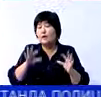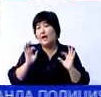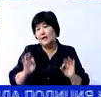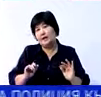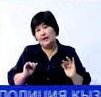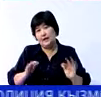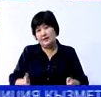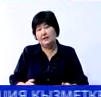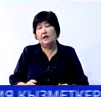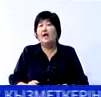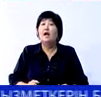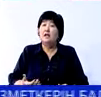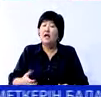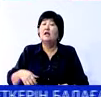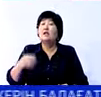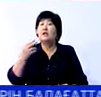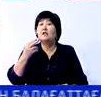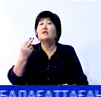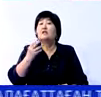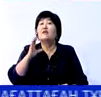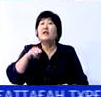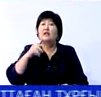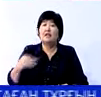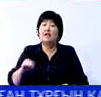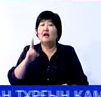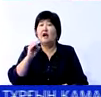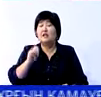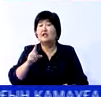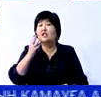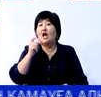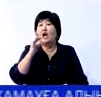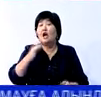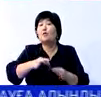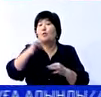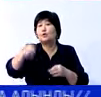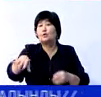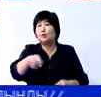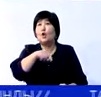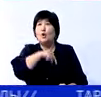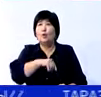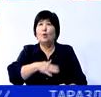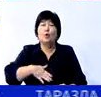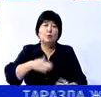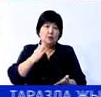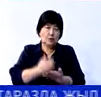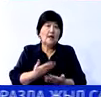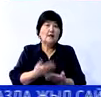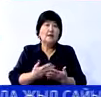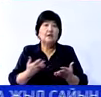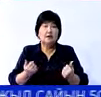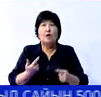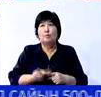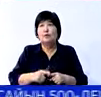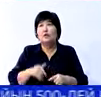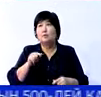іс. Светлый канал дейміз. Осы Шанхай беттегі соның барлығы менің өзім көгейімде жүрген нәрсе еді. Енді мен